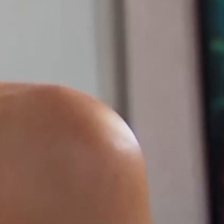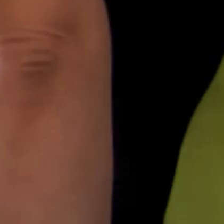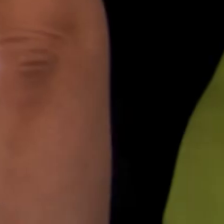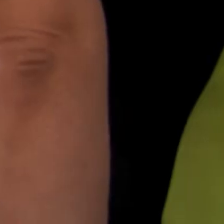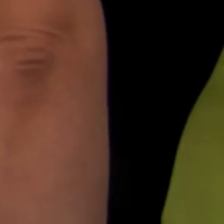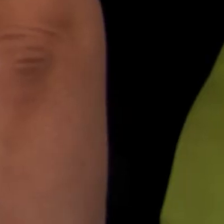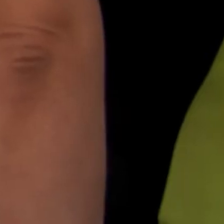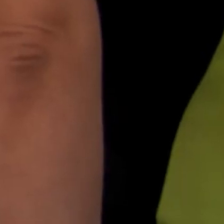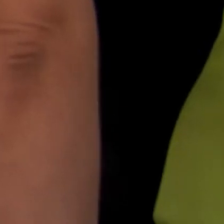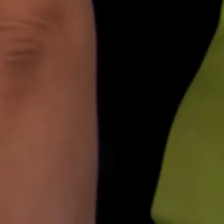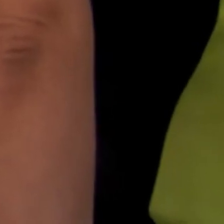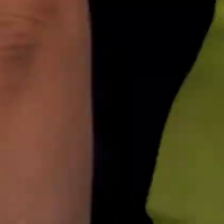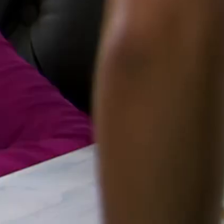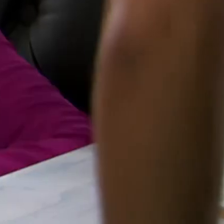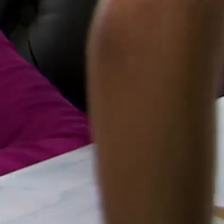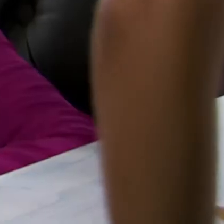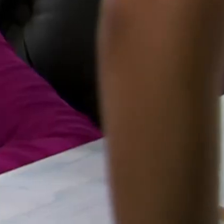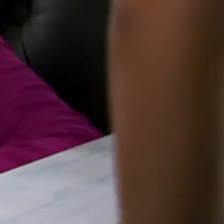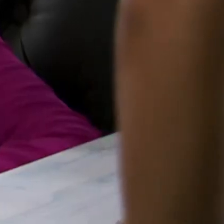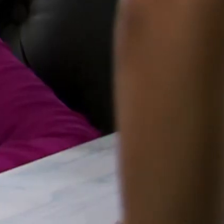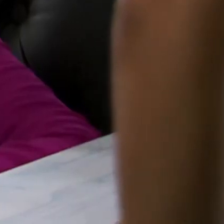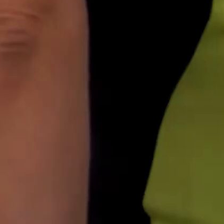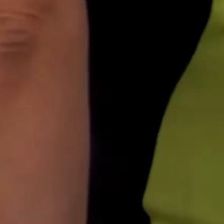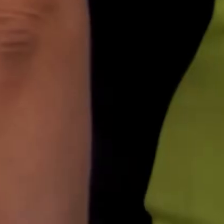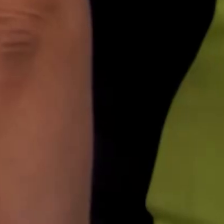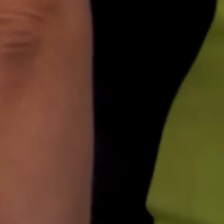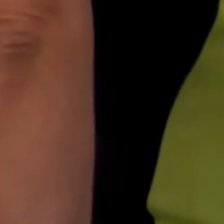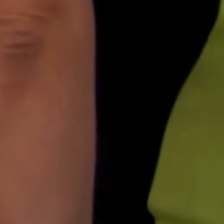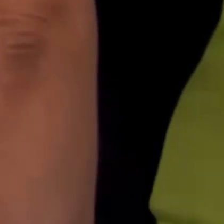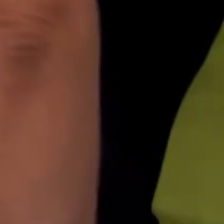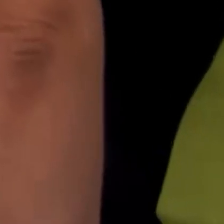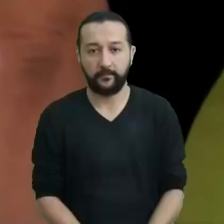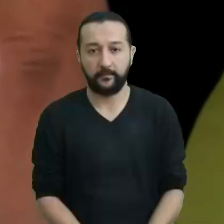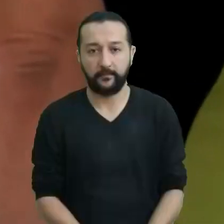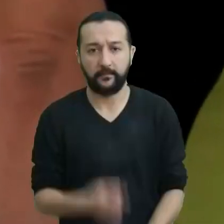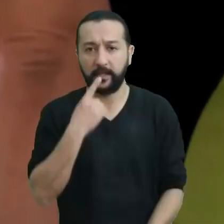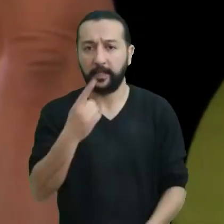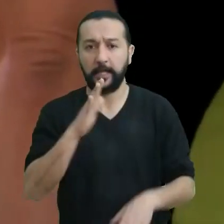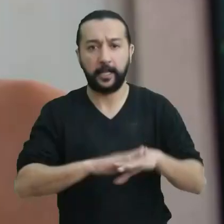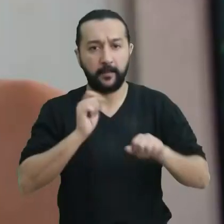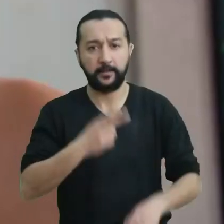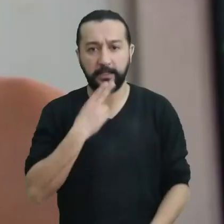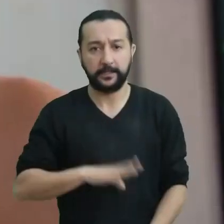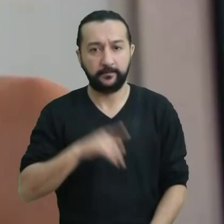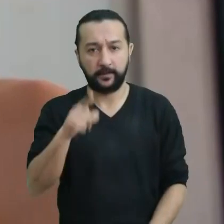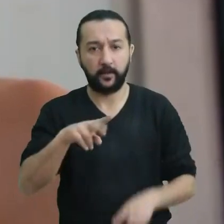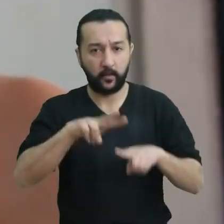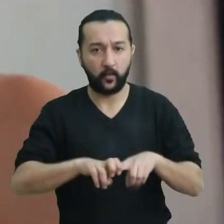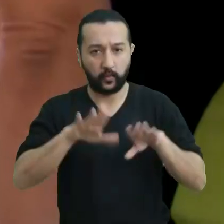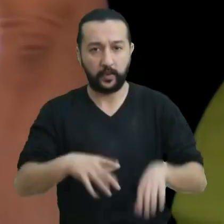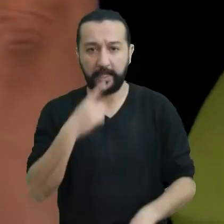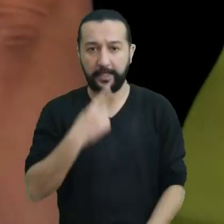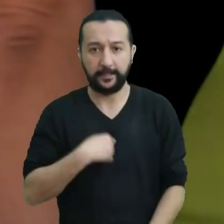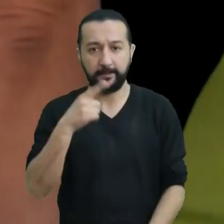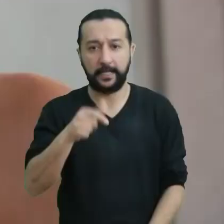an cazibesine kapılmıştı ki başını iki yana sallayarak toparlandı. Ne yapıyorsun kızım sen? Otur